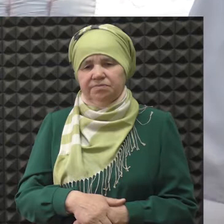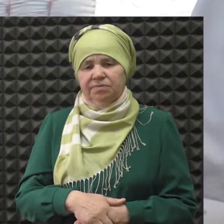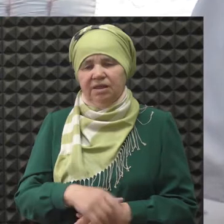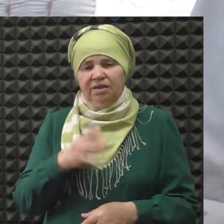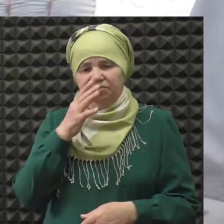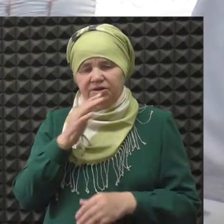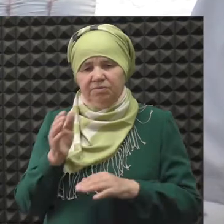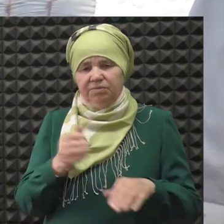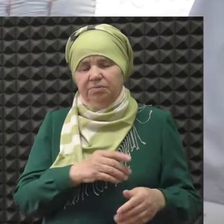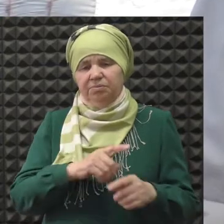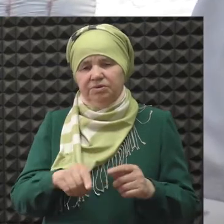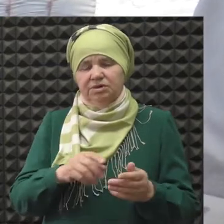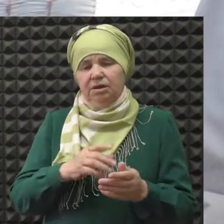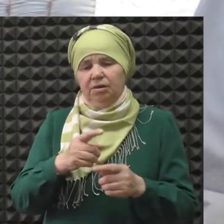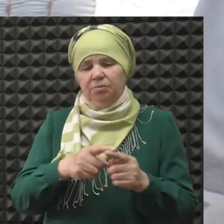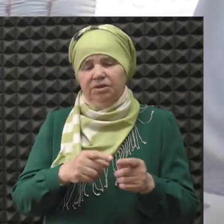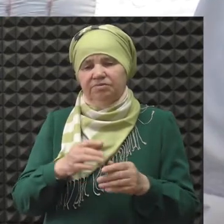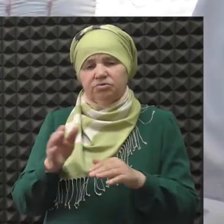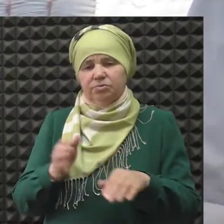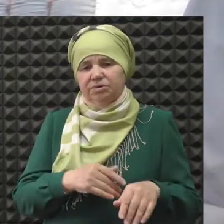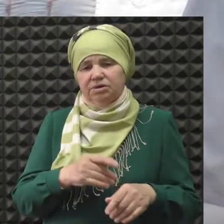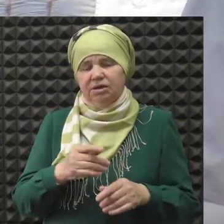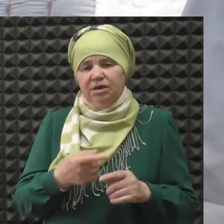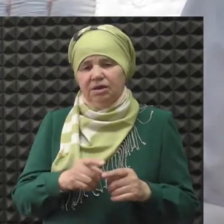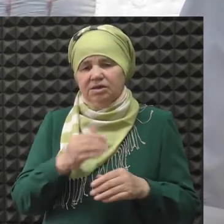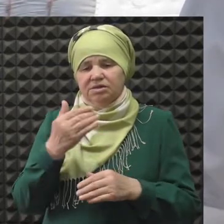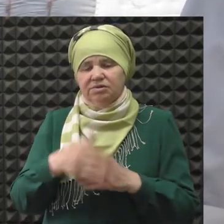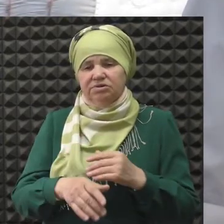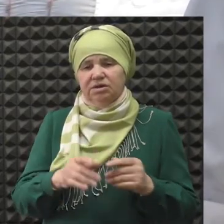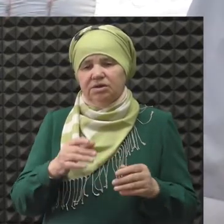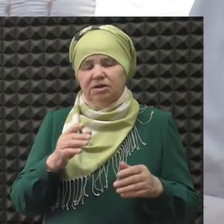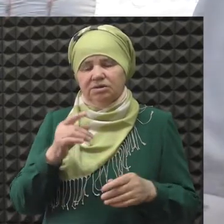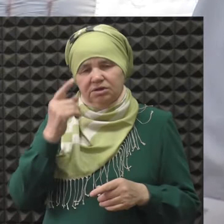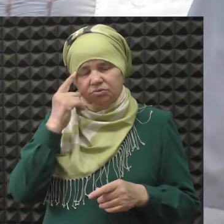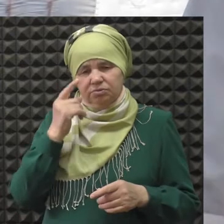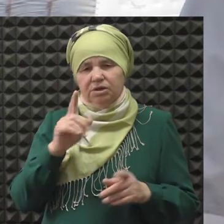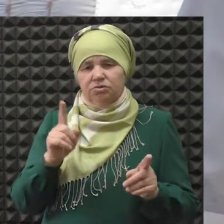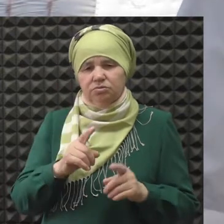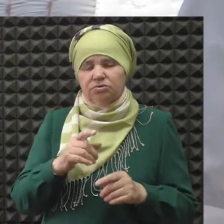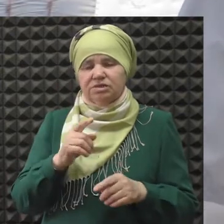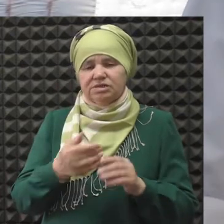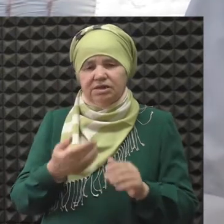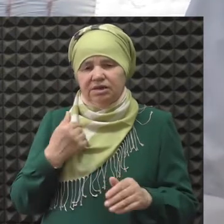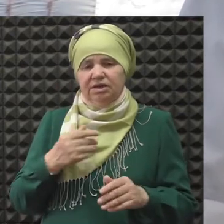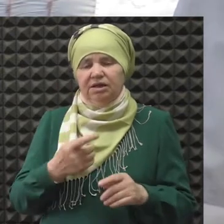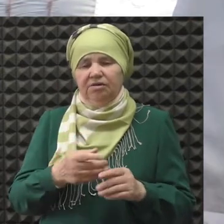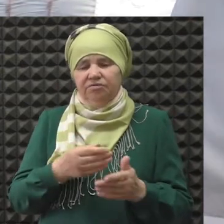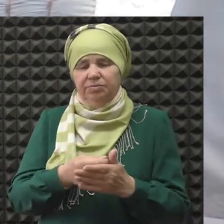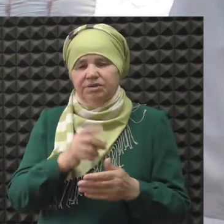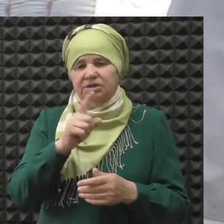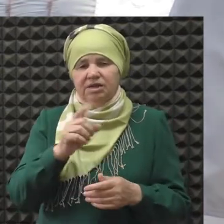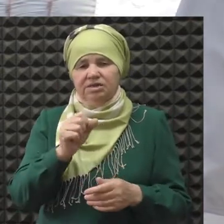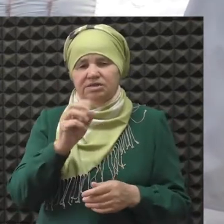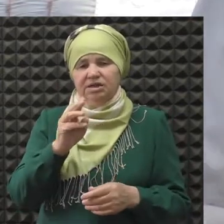Время летит быстро, и, к сожалению, половина Рамадана уже позади. Но до его завершения мусульманам стоит задуматься о том, чтобы заранее выплатить закят